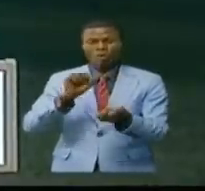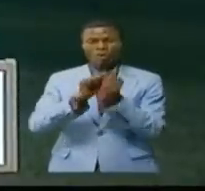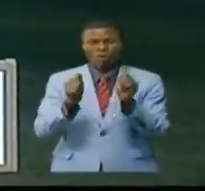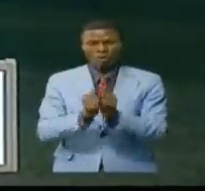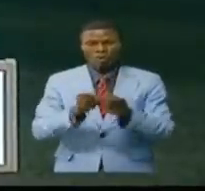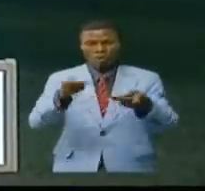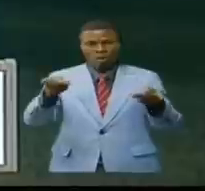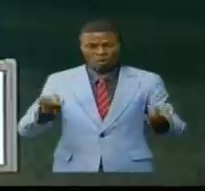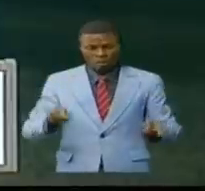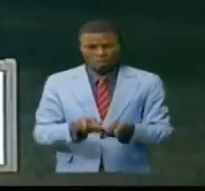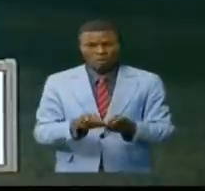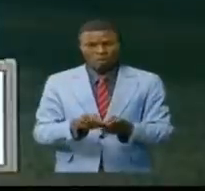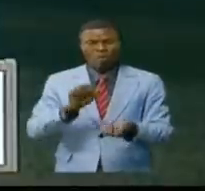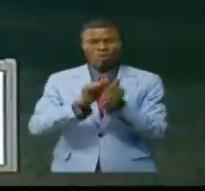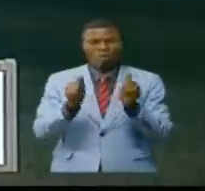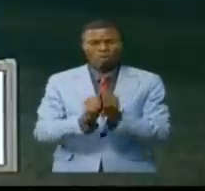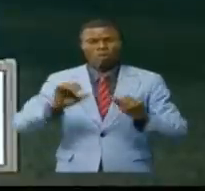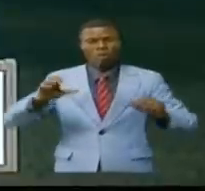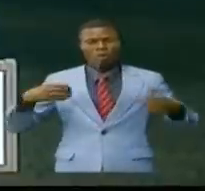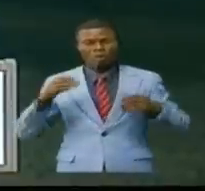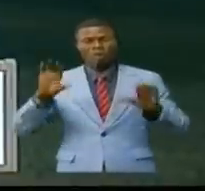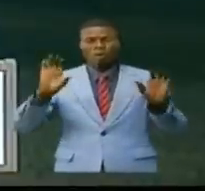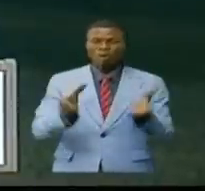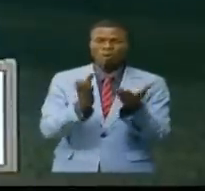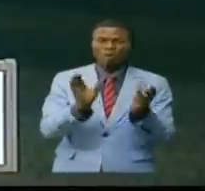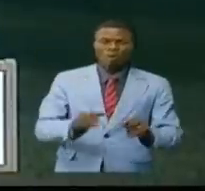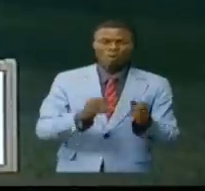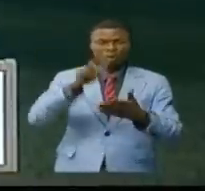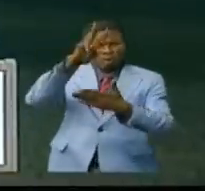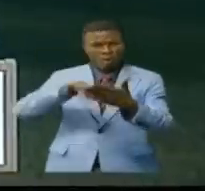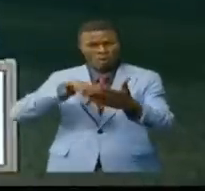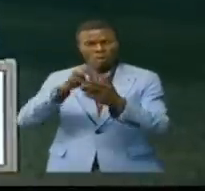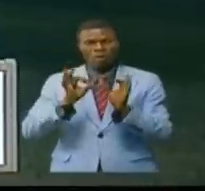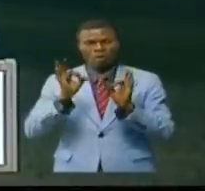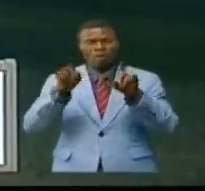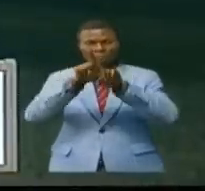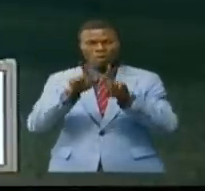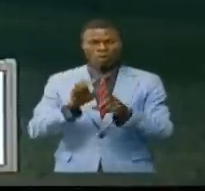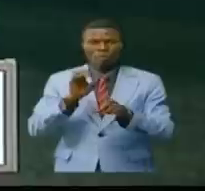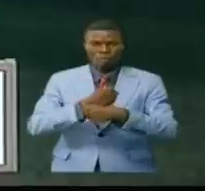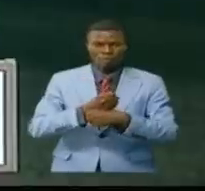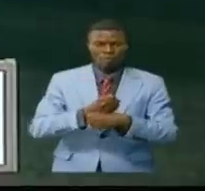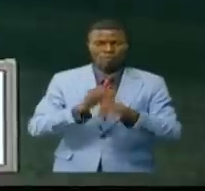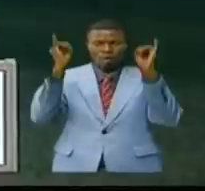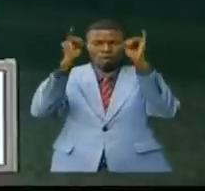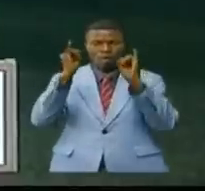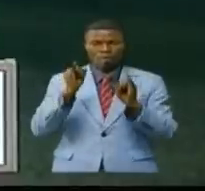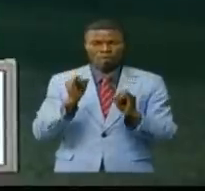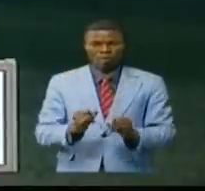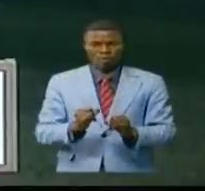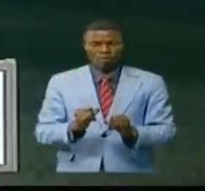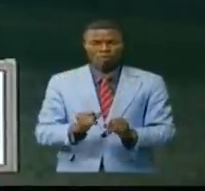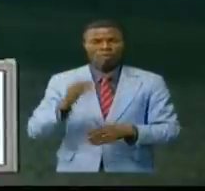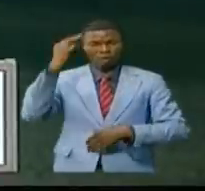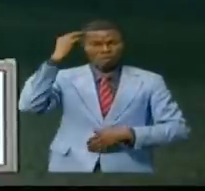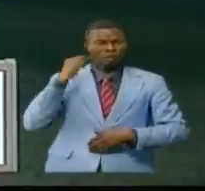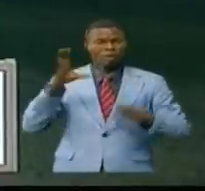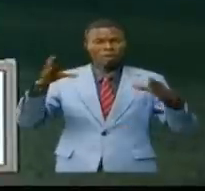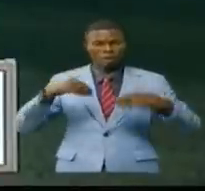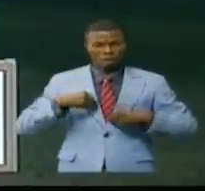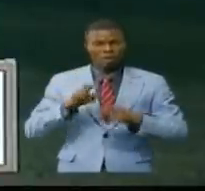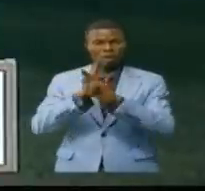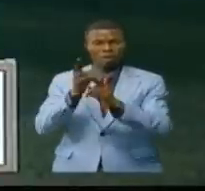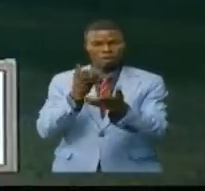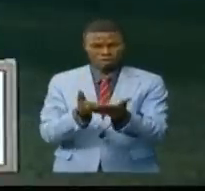de marionnettes géantes, de la jonglerie avec ballon, de la littérature nouvelle et de la création numérique. Le Conseil a pris acte de